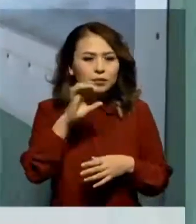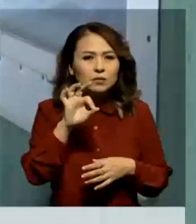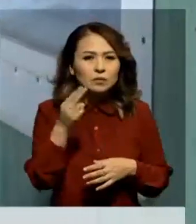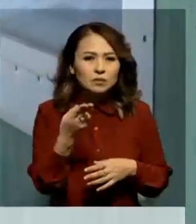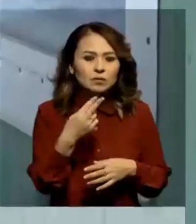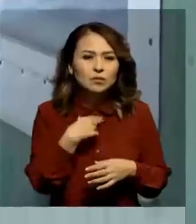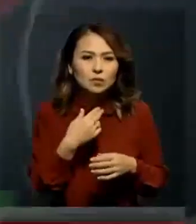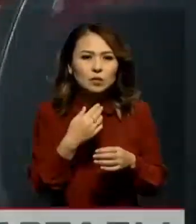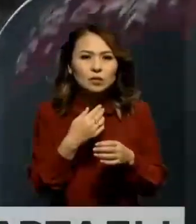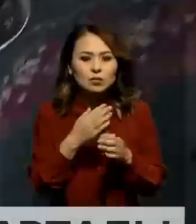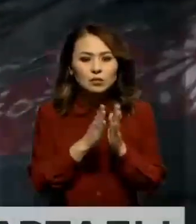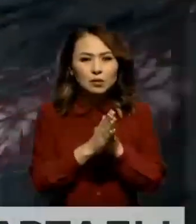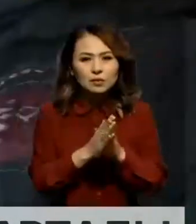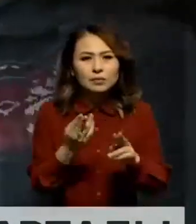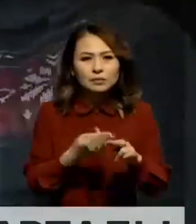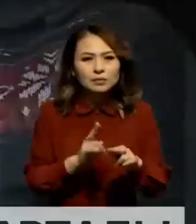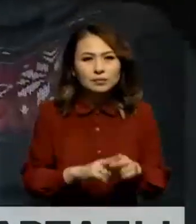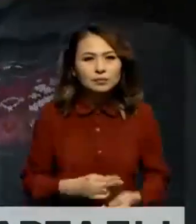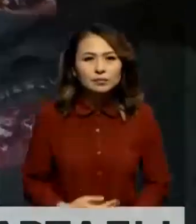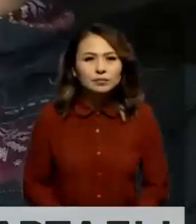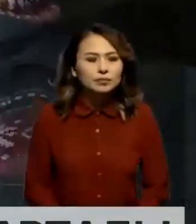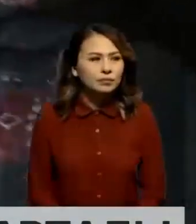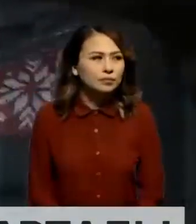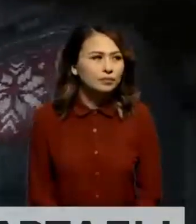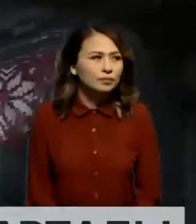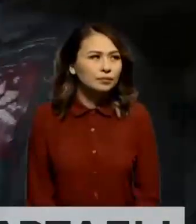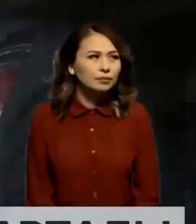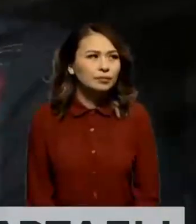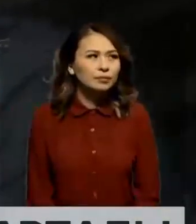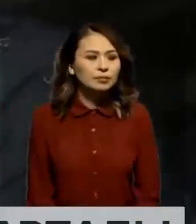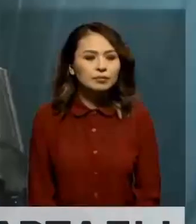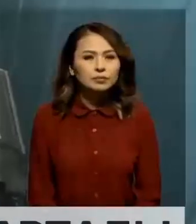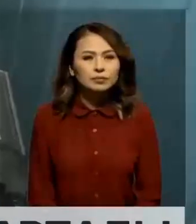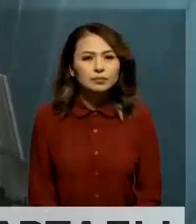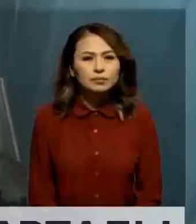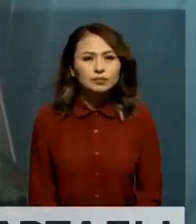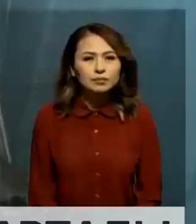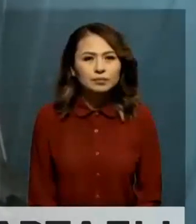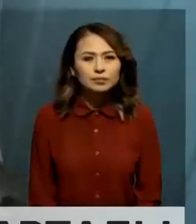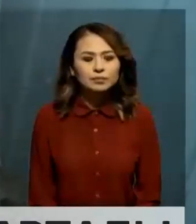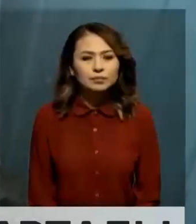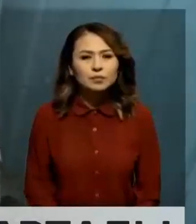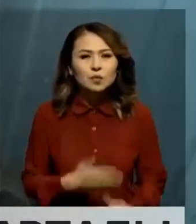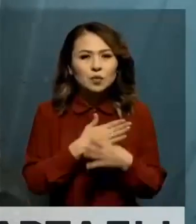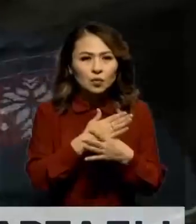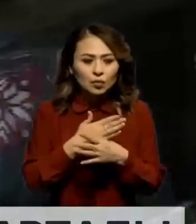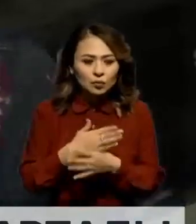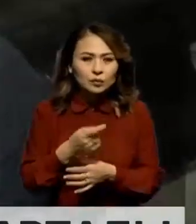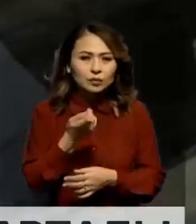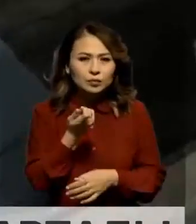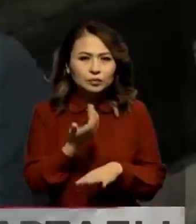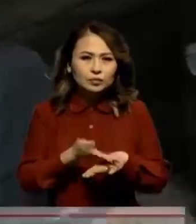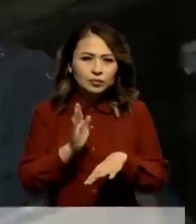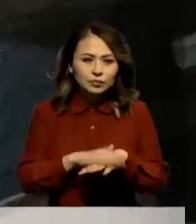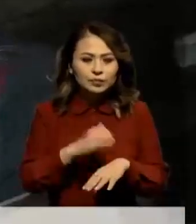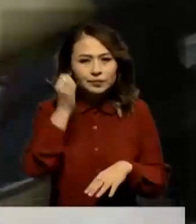басқа амалым жоқ. Өз үйінде тұратын адамдарға да көмек көрсетеміз. Жұмысы кішкене қиынырақ болады. Шамамыз келгенше